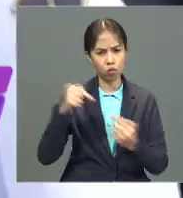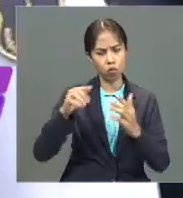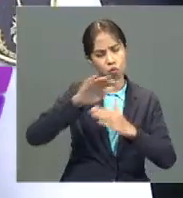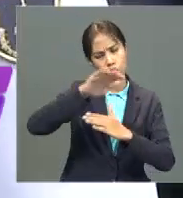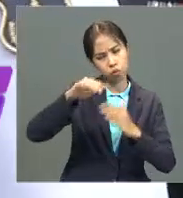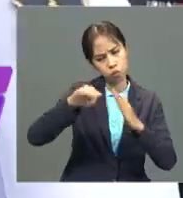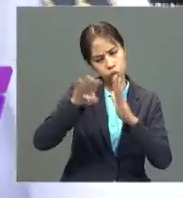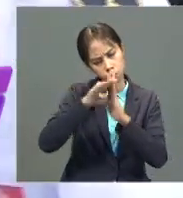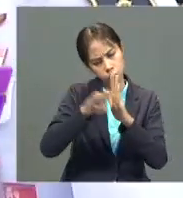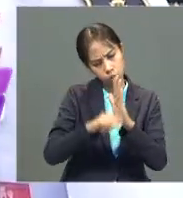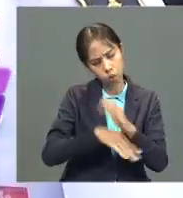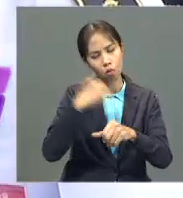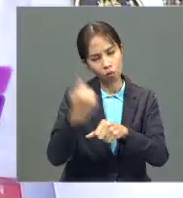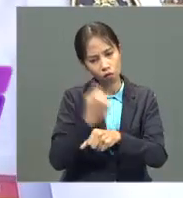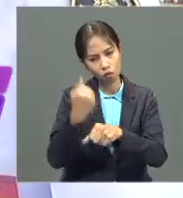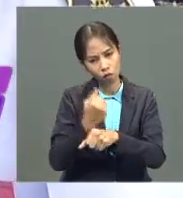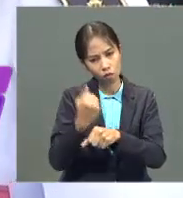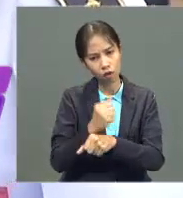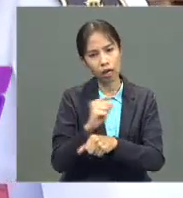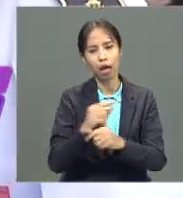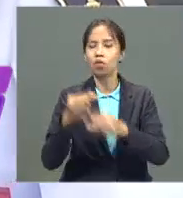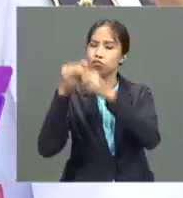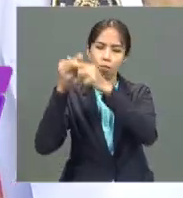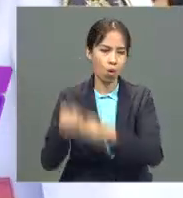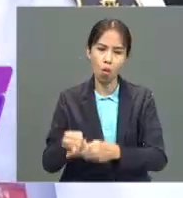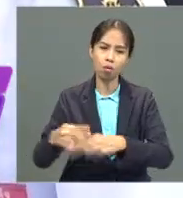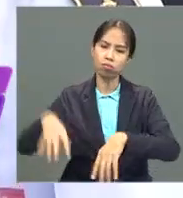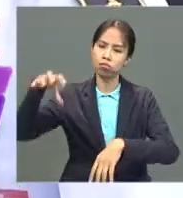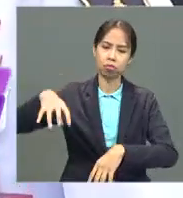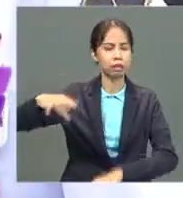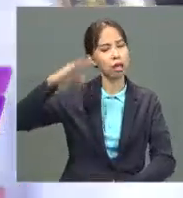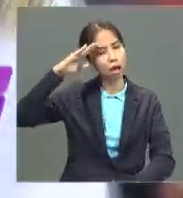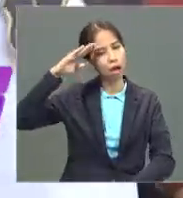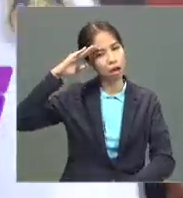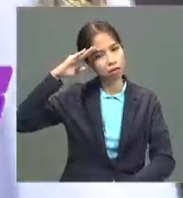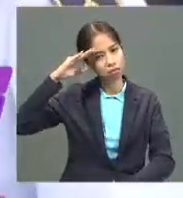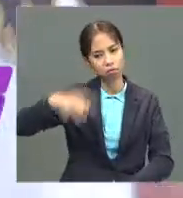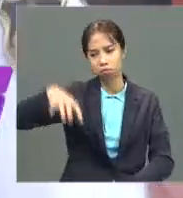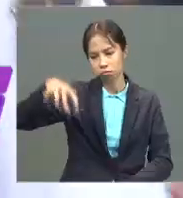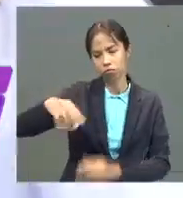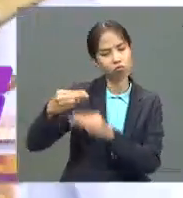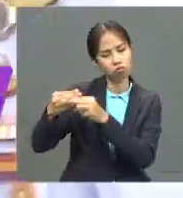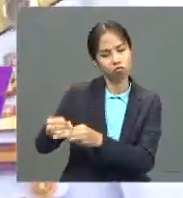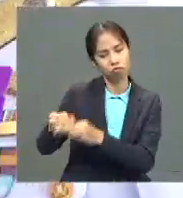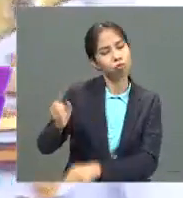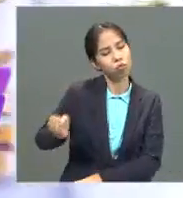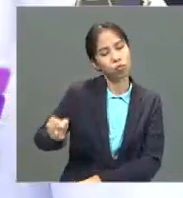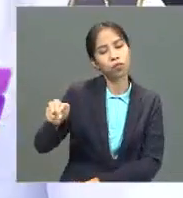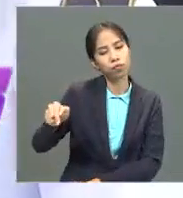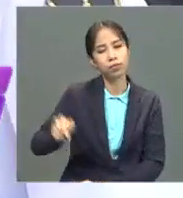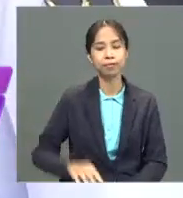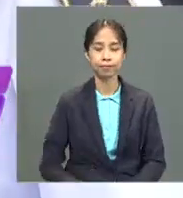ฝึกร่วมกันจะเป็นการฝึกแบบปิดในค่ายทหารและจำกัดพื้นที่การฝึกเท่าที่จำเป็นเท่านั้นค่ะ